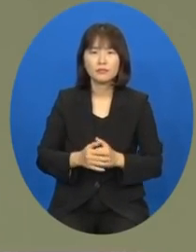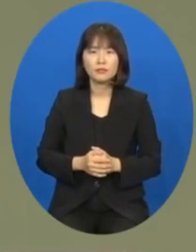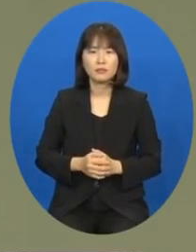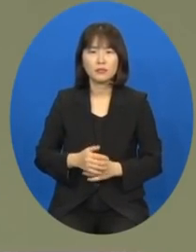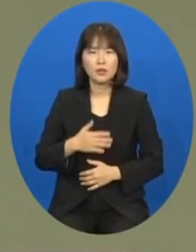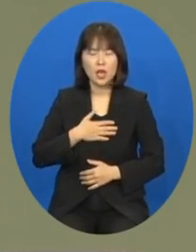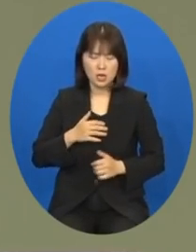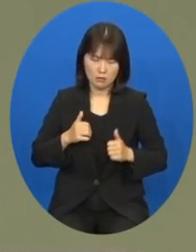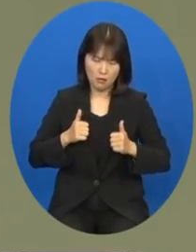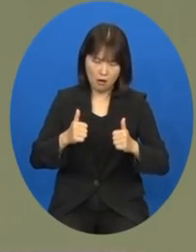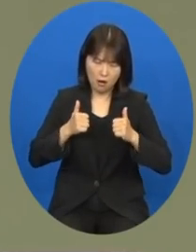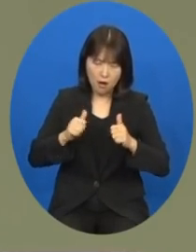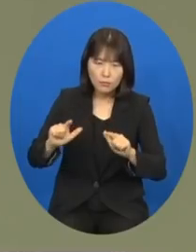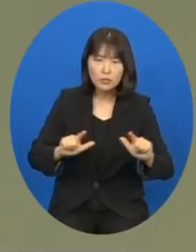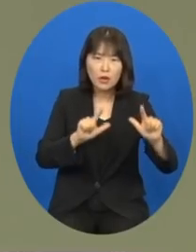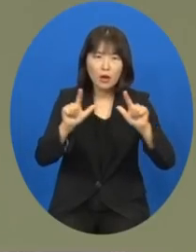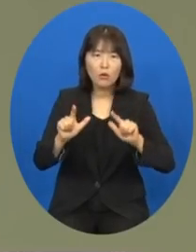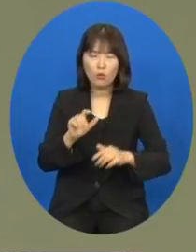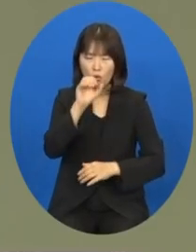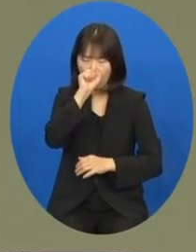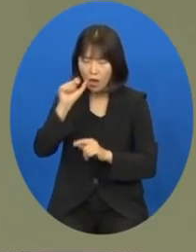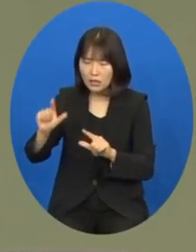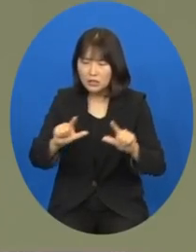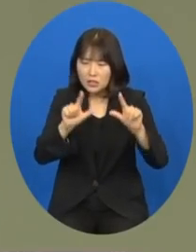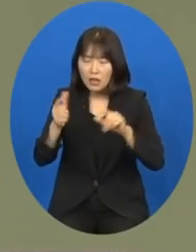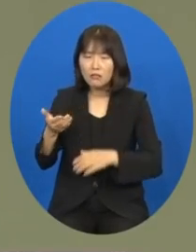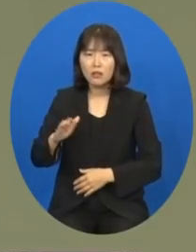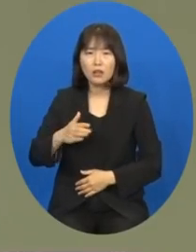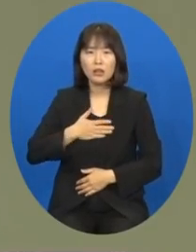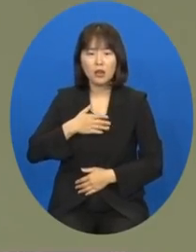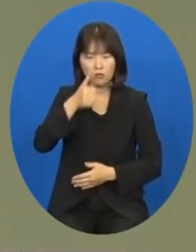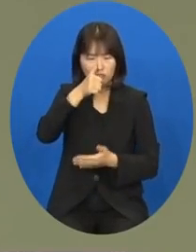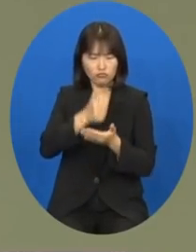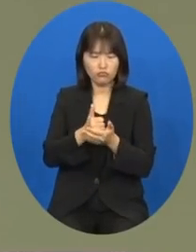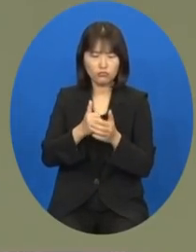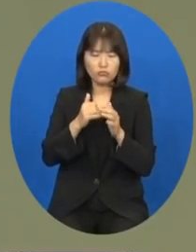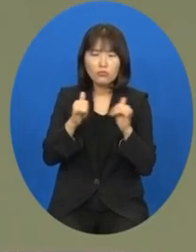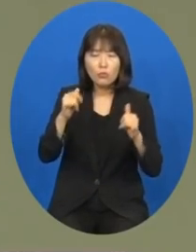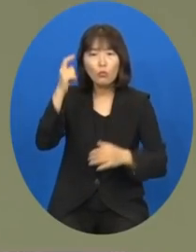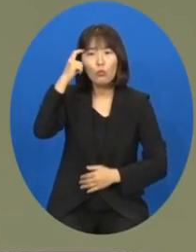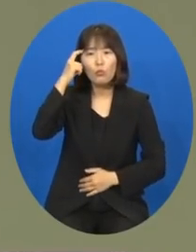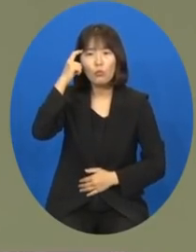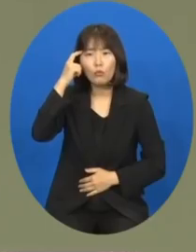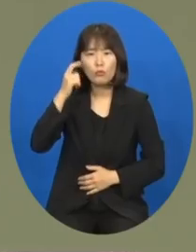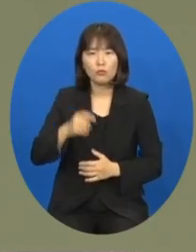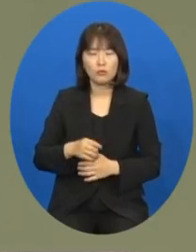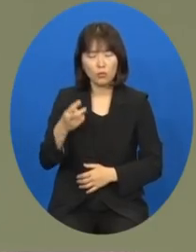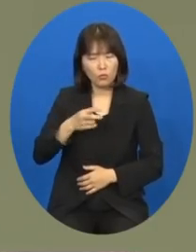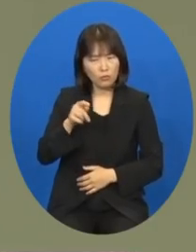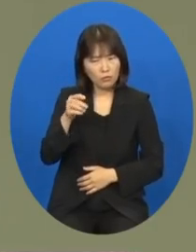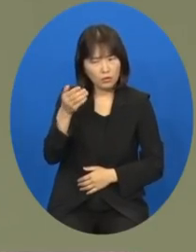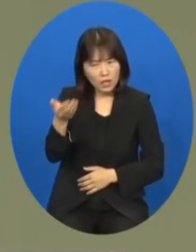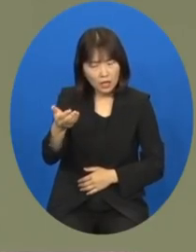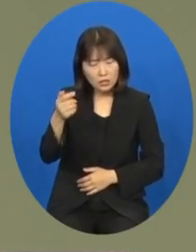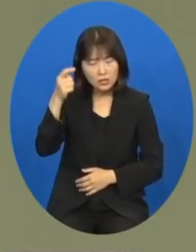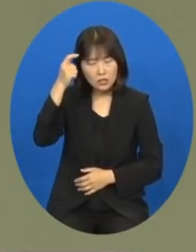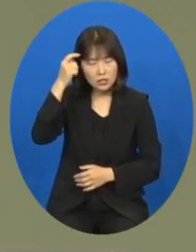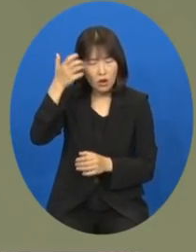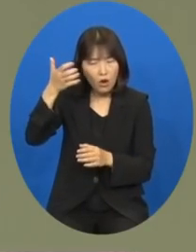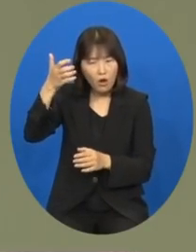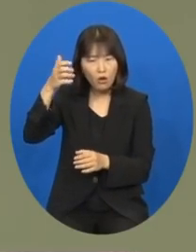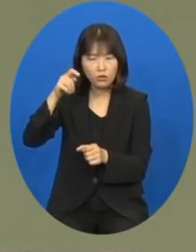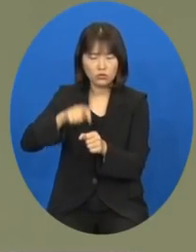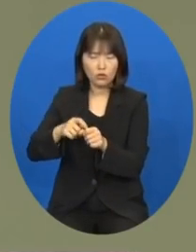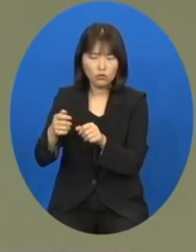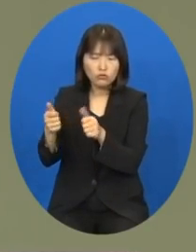얼마나 열심히 살았고 선하게 살려고 했는데 내가 외치 에 의해 또한 당신이 영적으로 죽은 사람입니다 당신은 축은